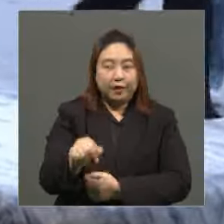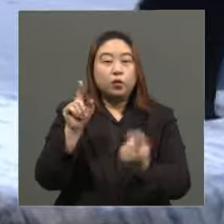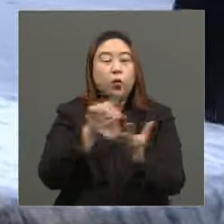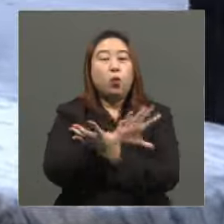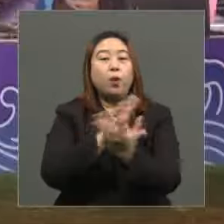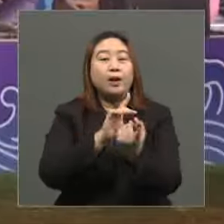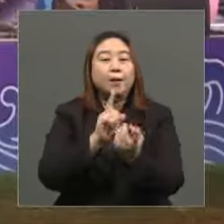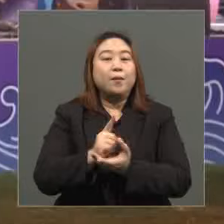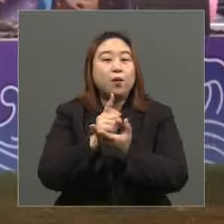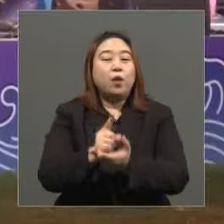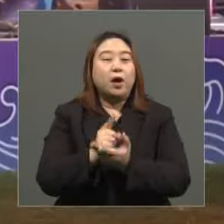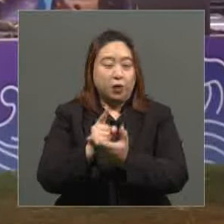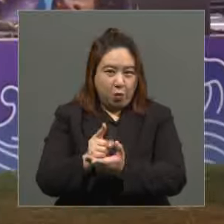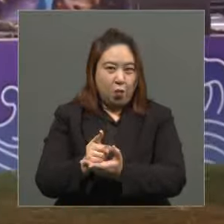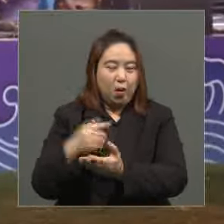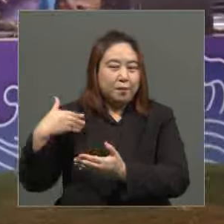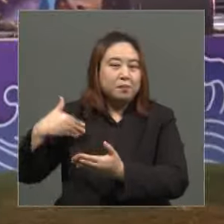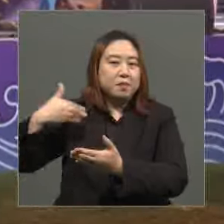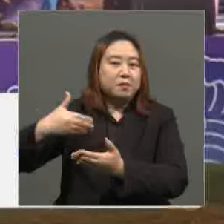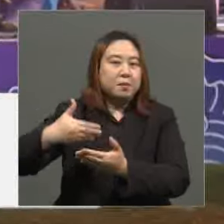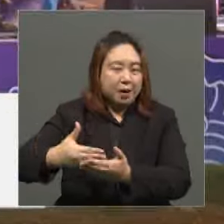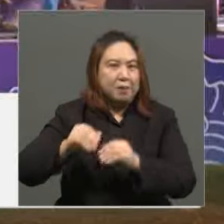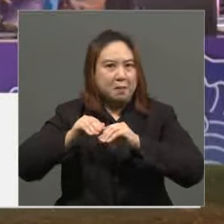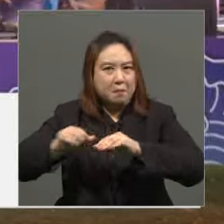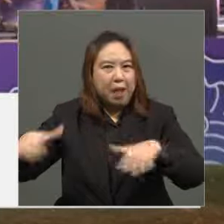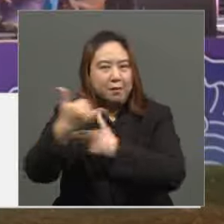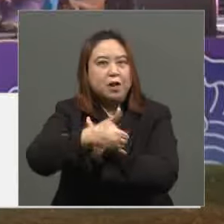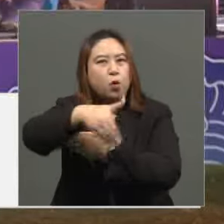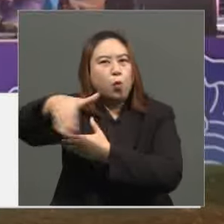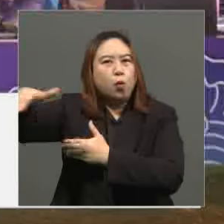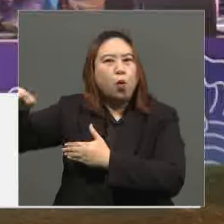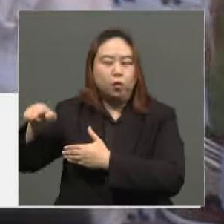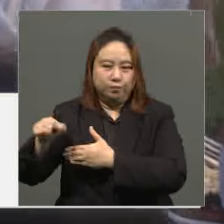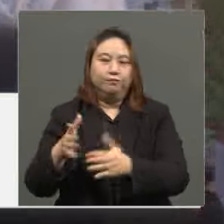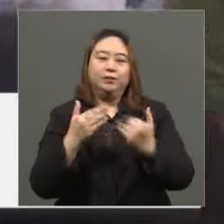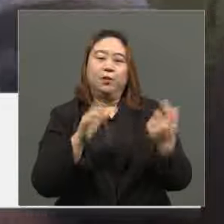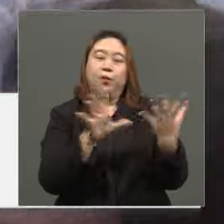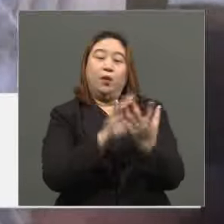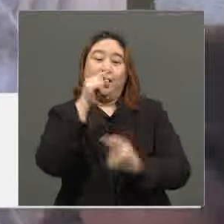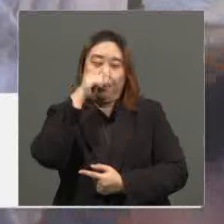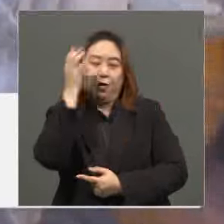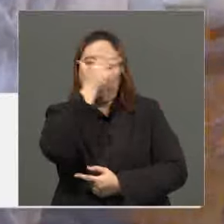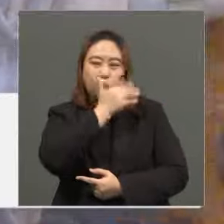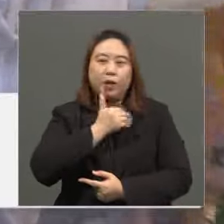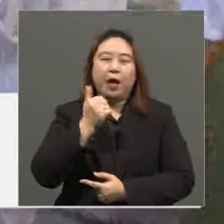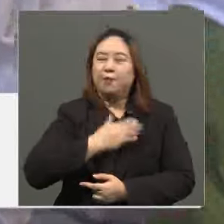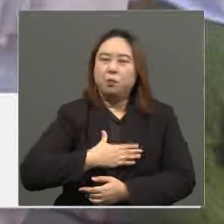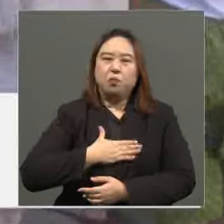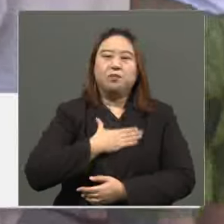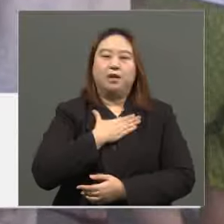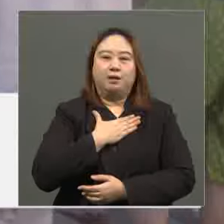ประเพณีลอยกระทงซอฟต์พาวเวอร์ไทยที่ดังไกลระดับโลกในบรรยากาศวัฒนธรรมไทยอันสวยงามและน่าภาคภูมิใจ